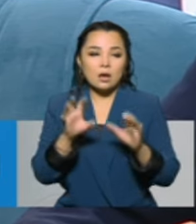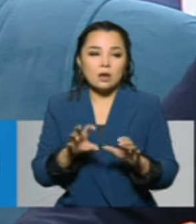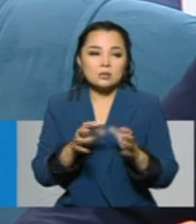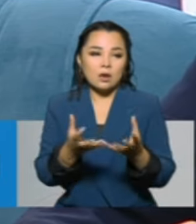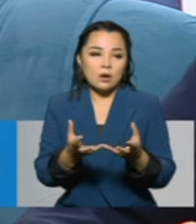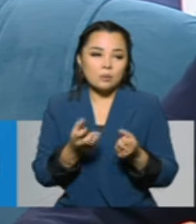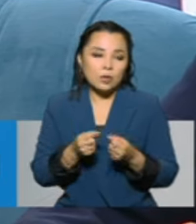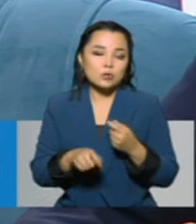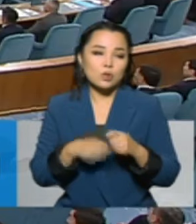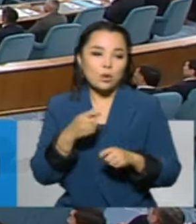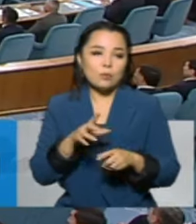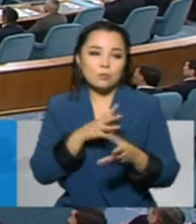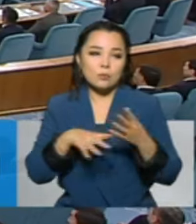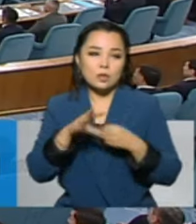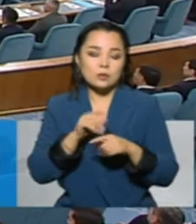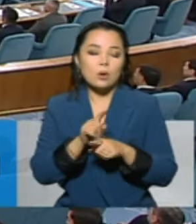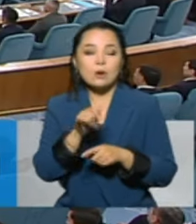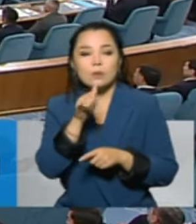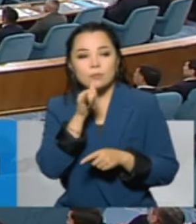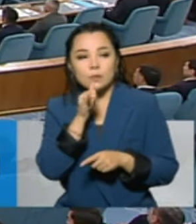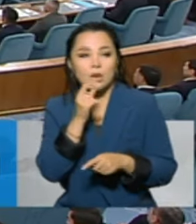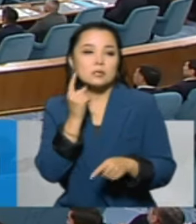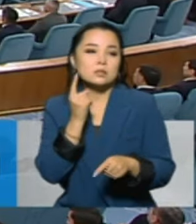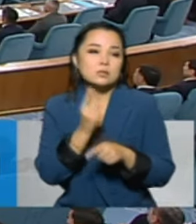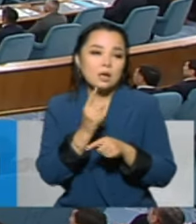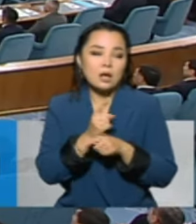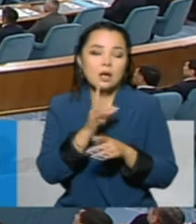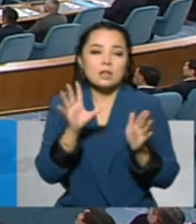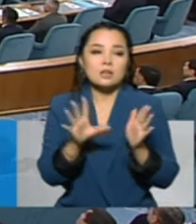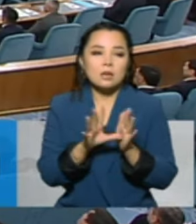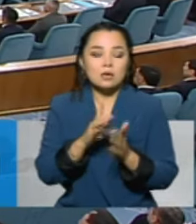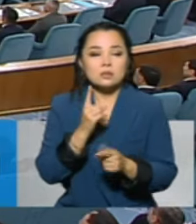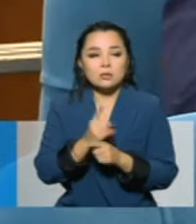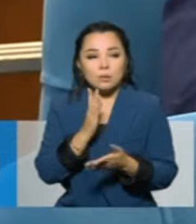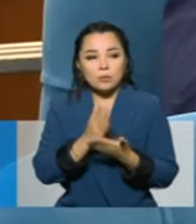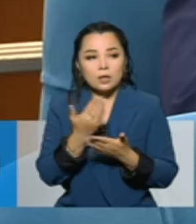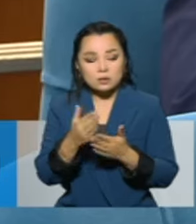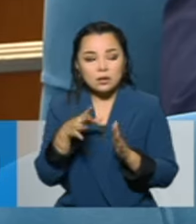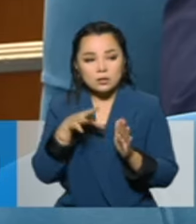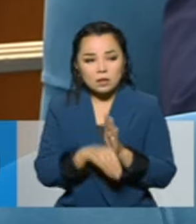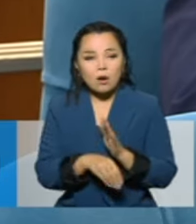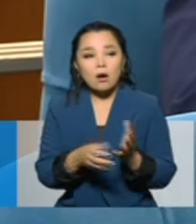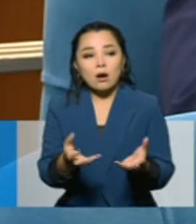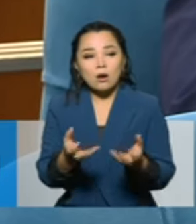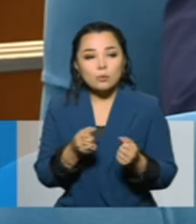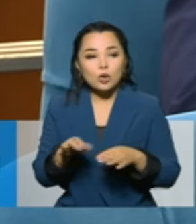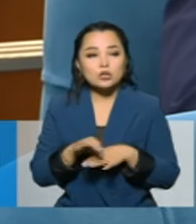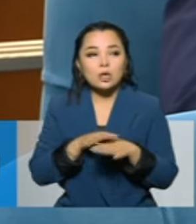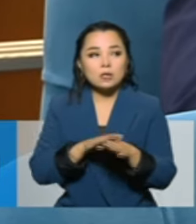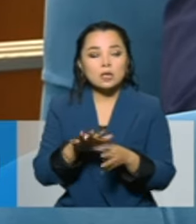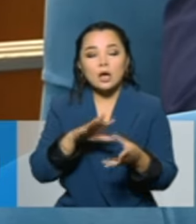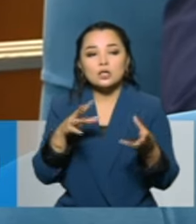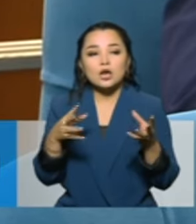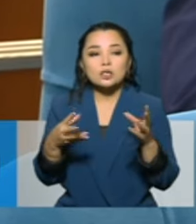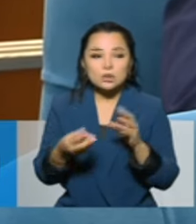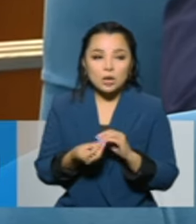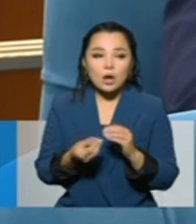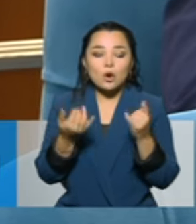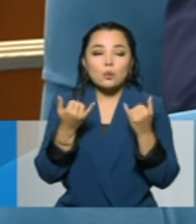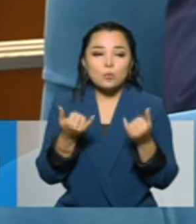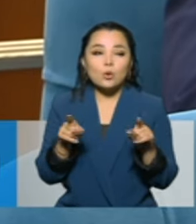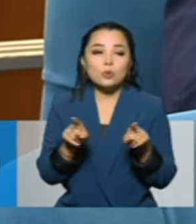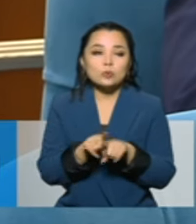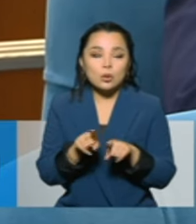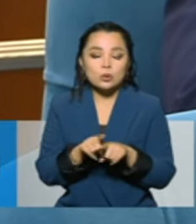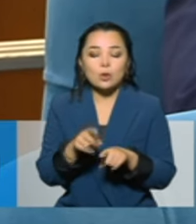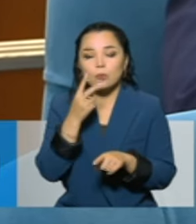қабылданды. Вейпке, яғни электронды темекіге тыйым салынды. Қабылданған шаралардың нәтижесі қазірдің